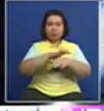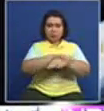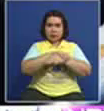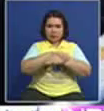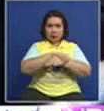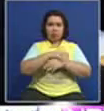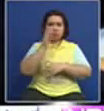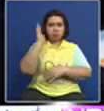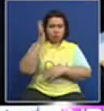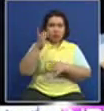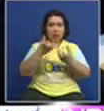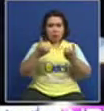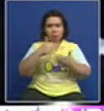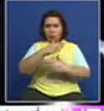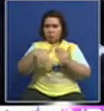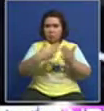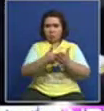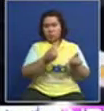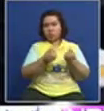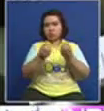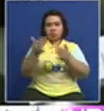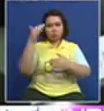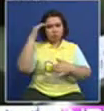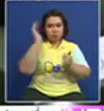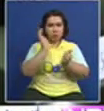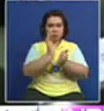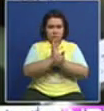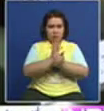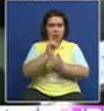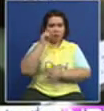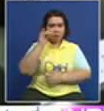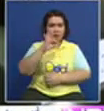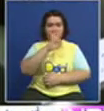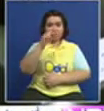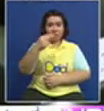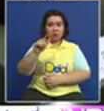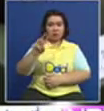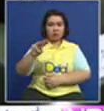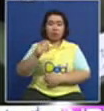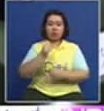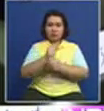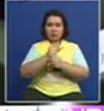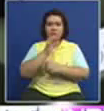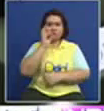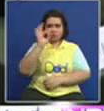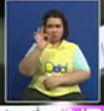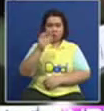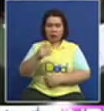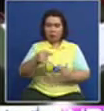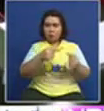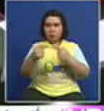จะซื้อพร้อมของกลางทั้งหมดส่งตำรวจภูธรแม่ฟ้าหลวงดำเนินคดีและขยายผล